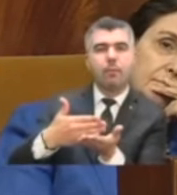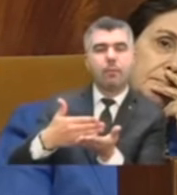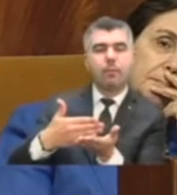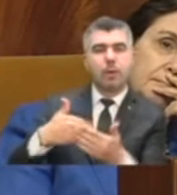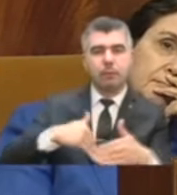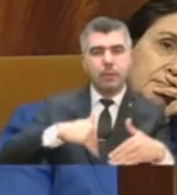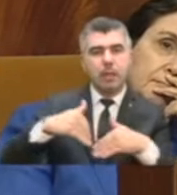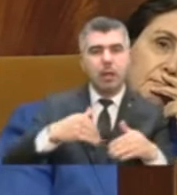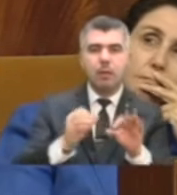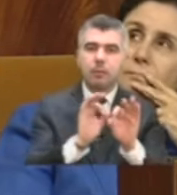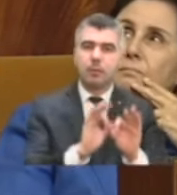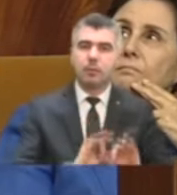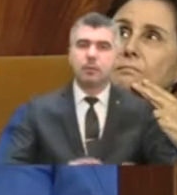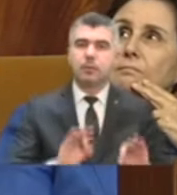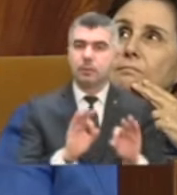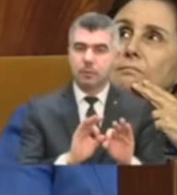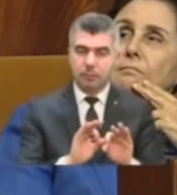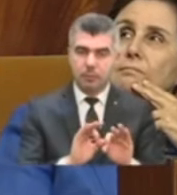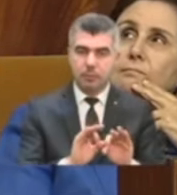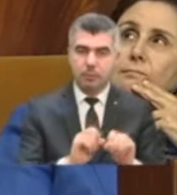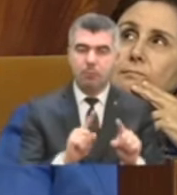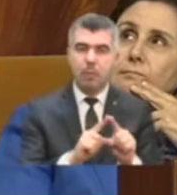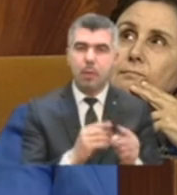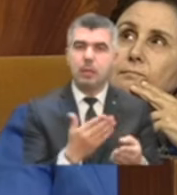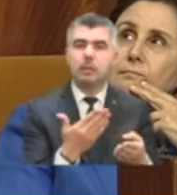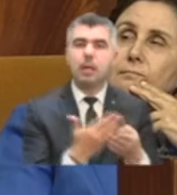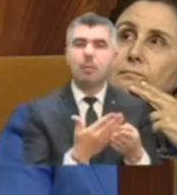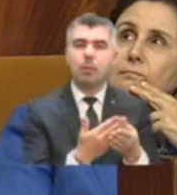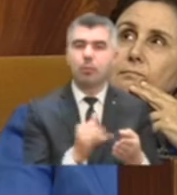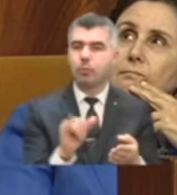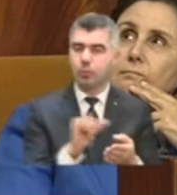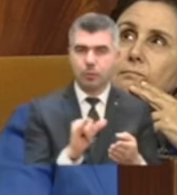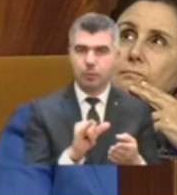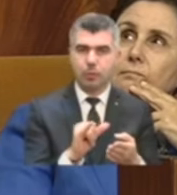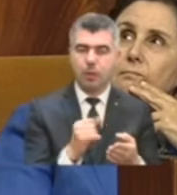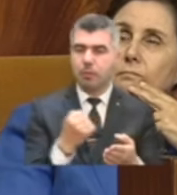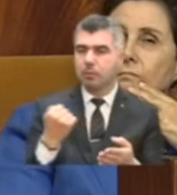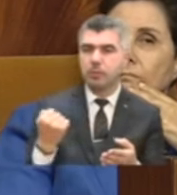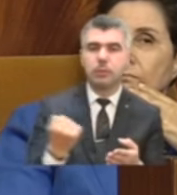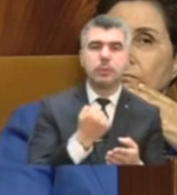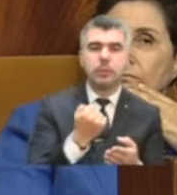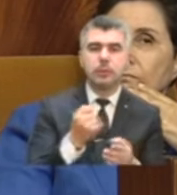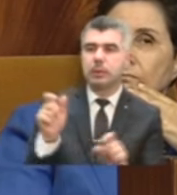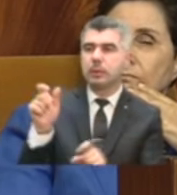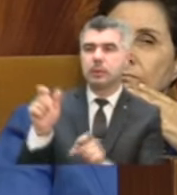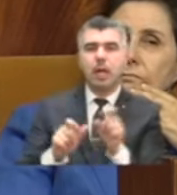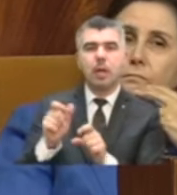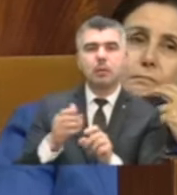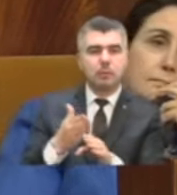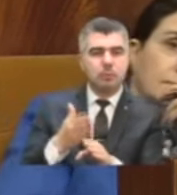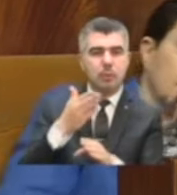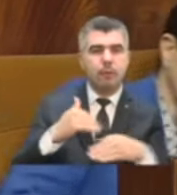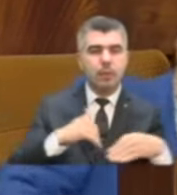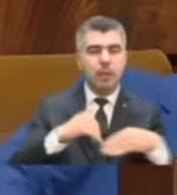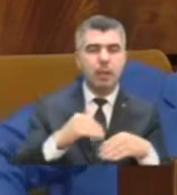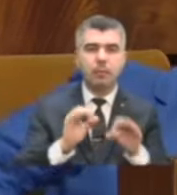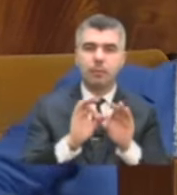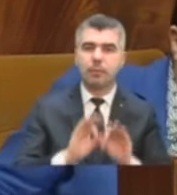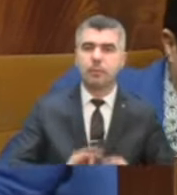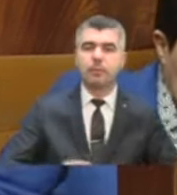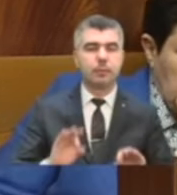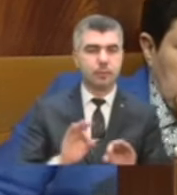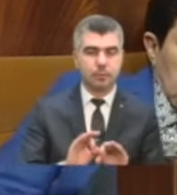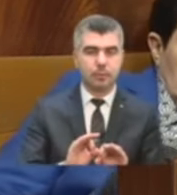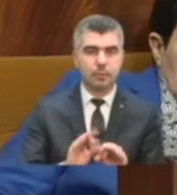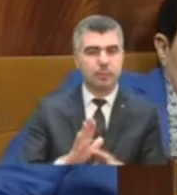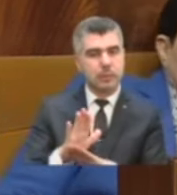السير والجولان، مما يتسبب في تعطيل مصالح المواطنين وغير ذلك. لذا